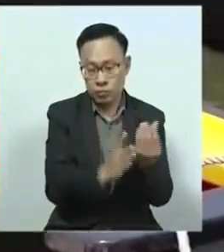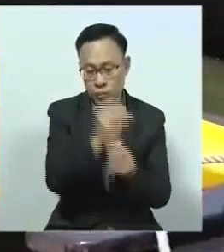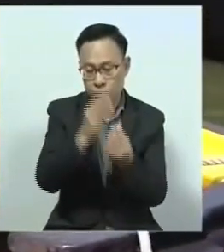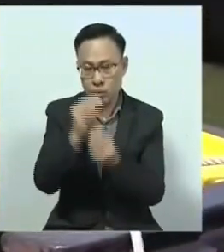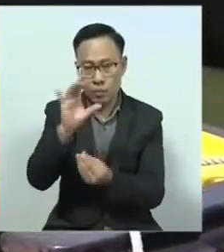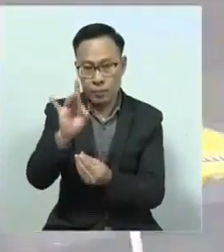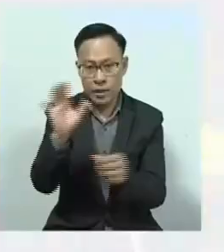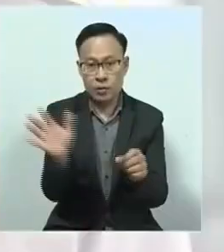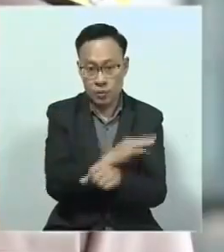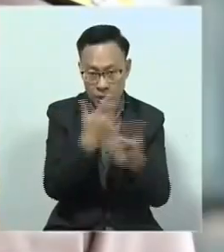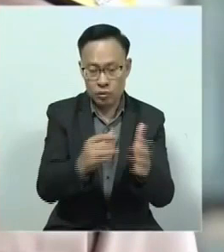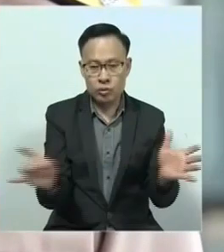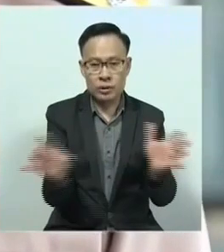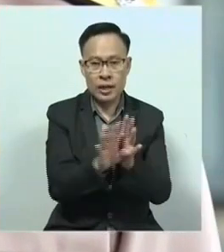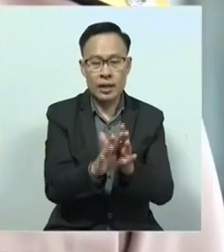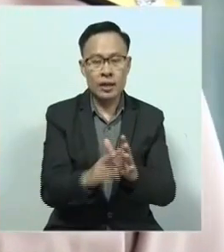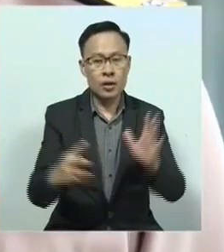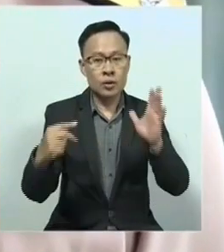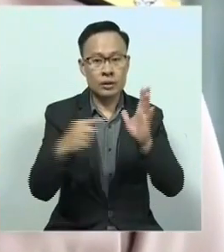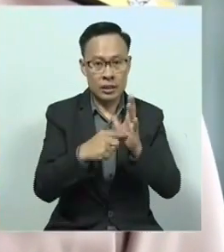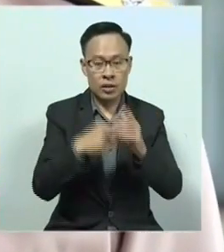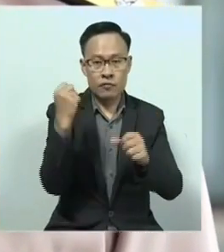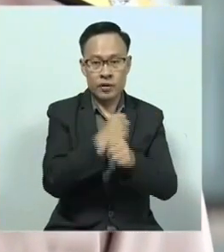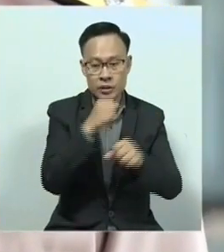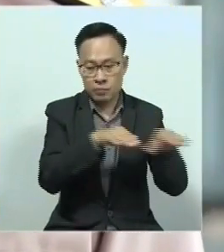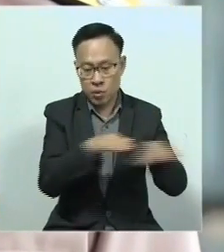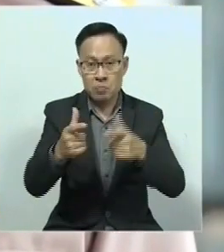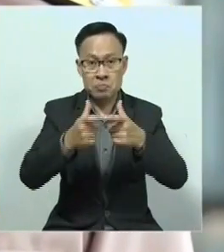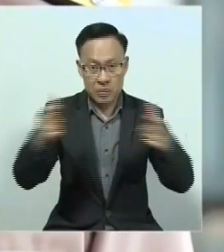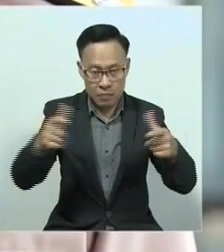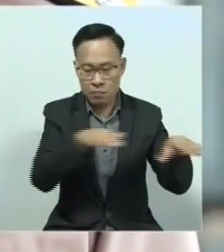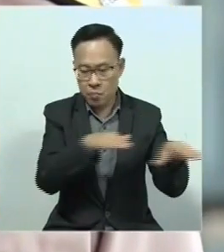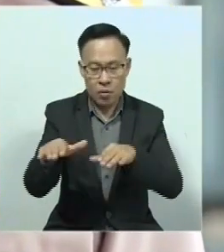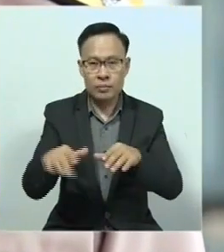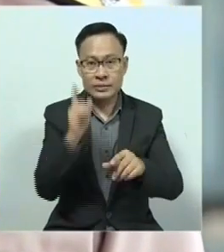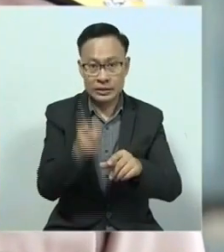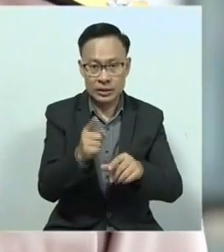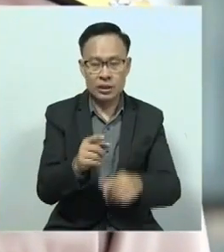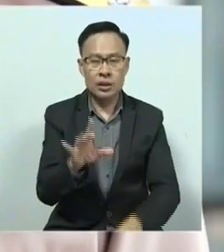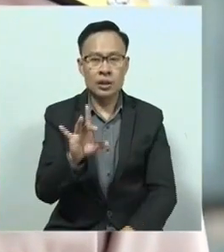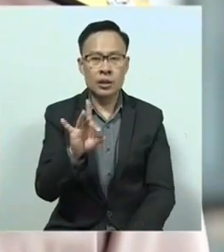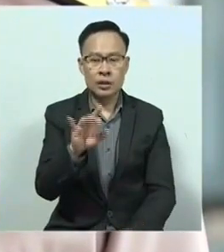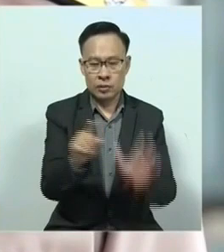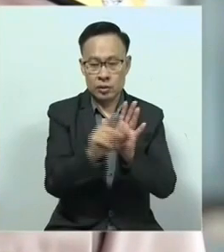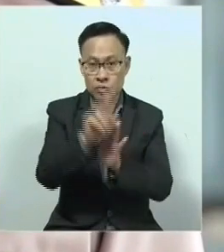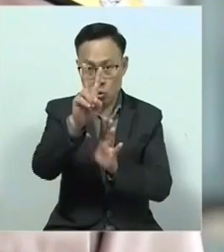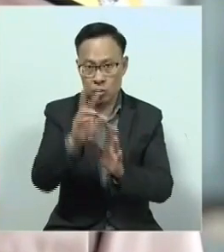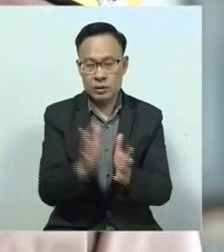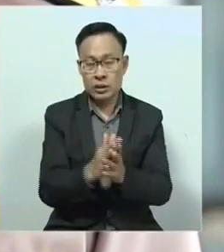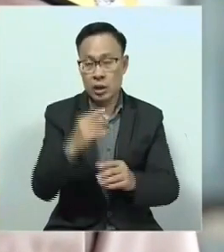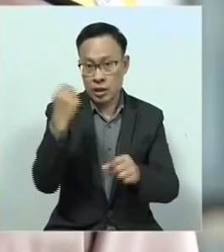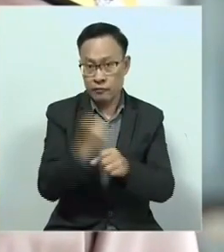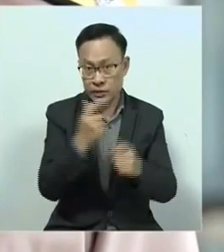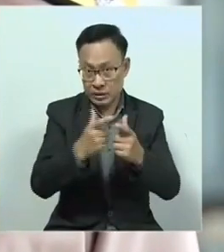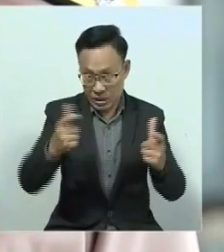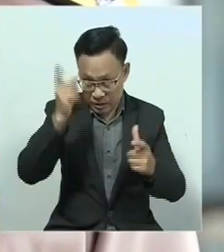จะเป็นการซ้อมใหญ ่ ซ้อมใหญ่ซ้อมอีก2ครั้งนะครับซึ่งการซ้อมใหญ่นี้ก็นี่การแต่งกายก็จะเหมือน มันจริง